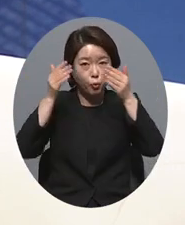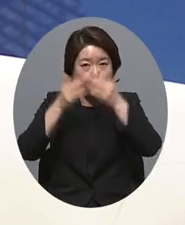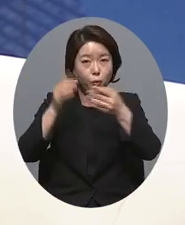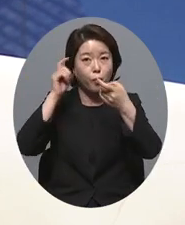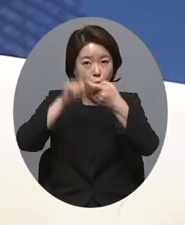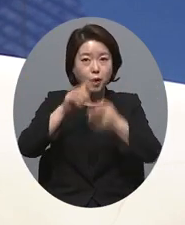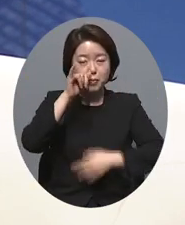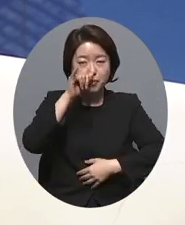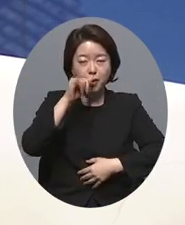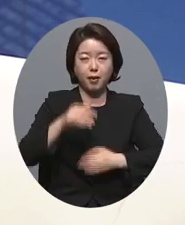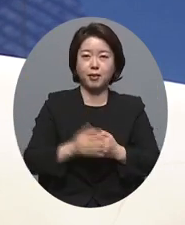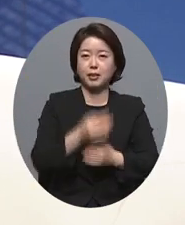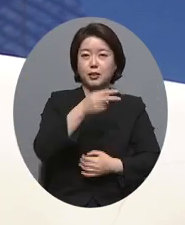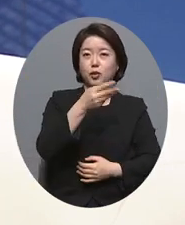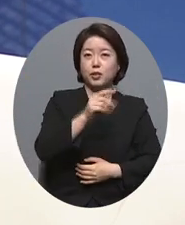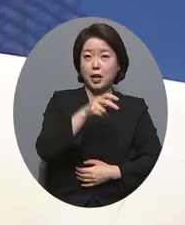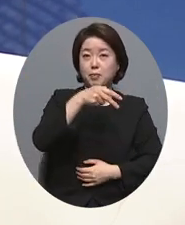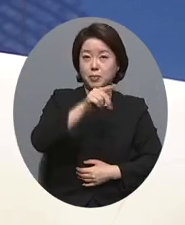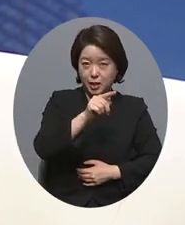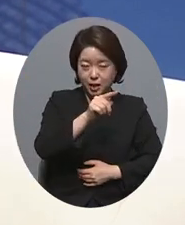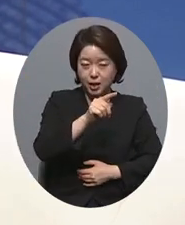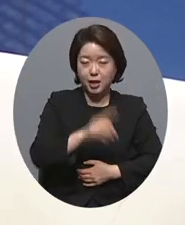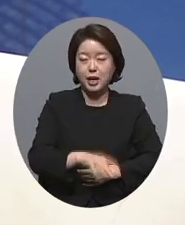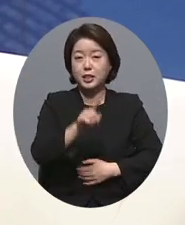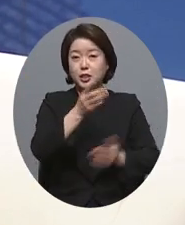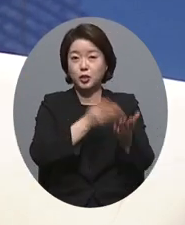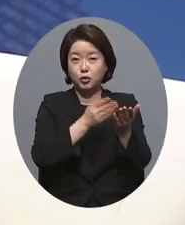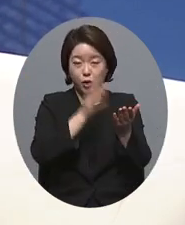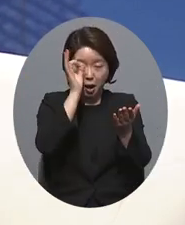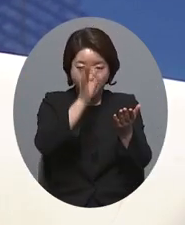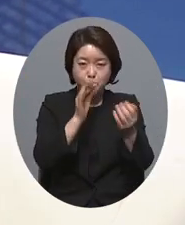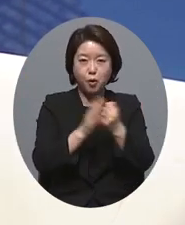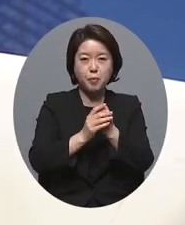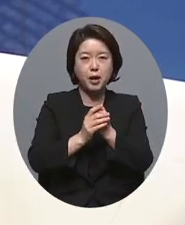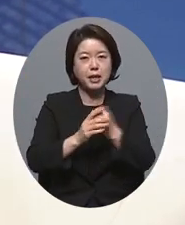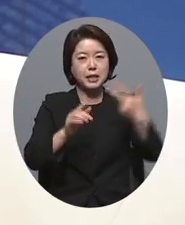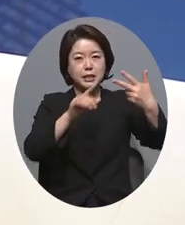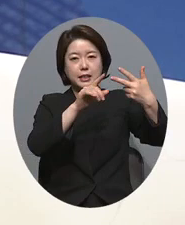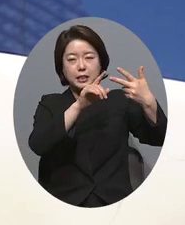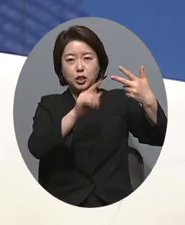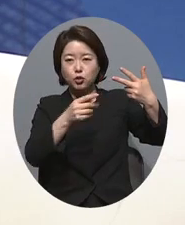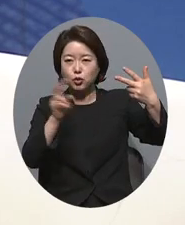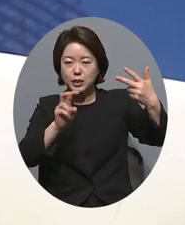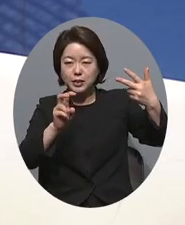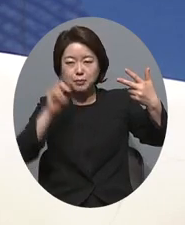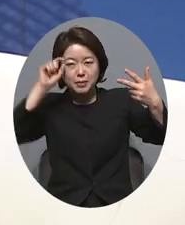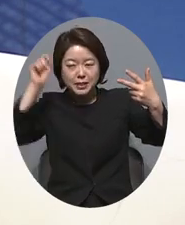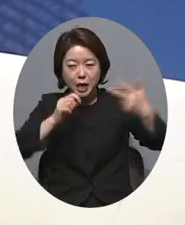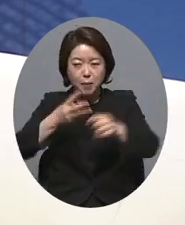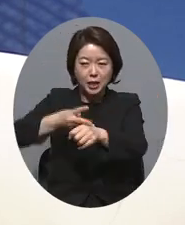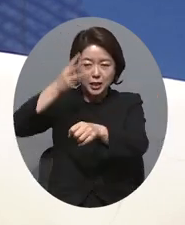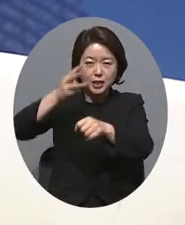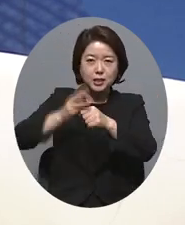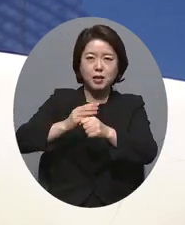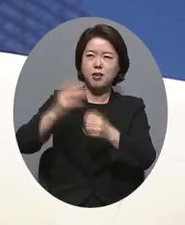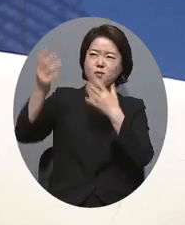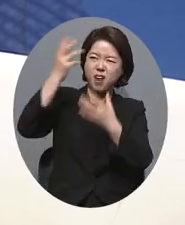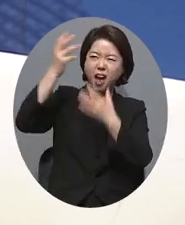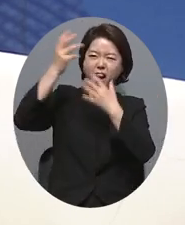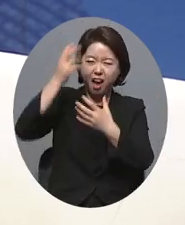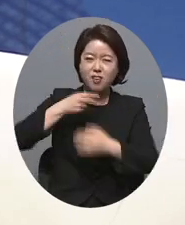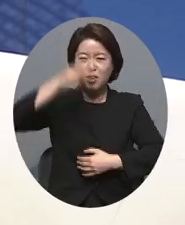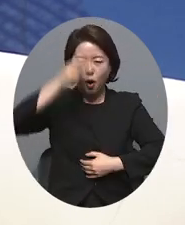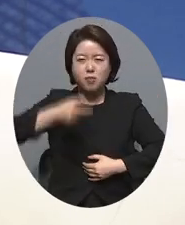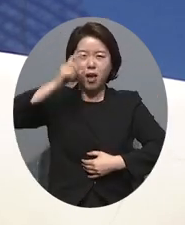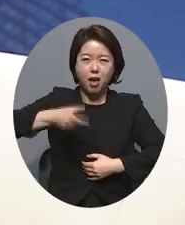그리고 김의겸 의원의 주장에 따르면 7월 20일 새벽 3시까지 광란의 술파티가 이어졌다라고